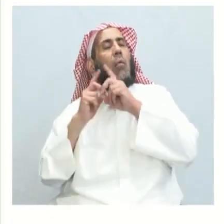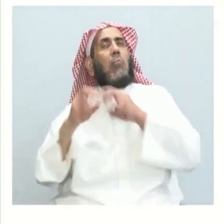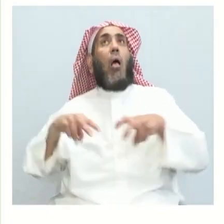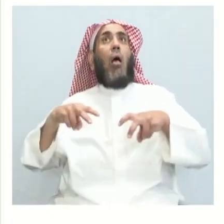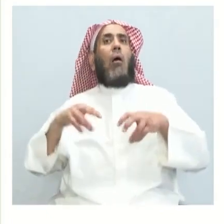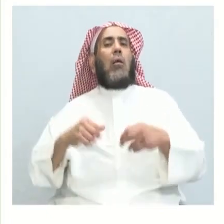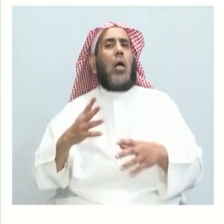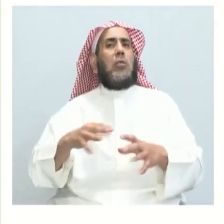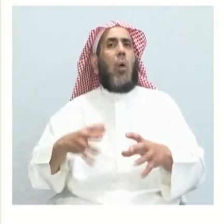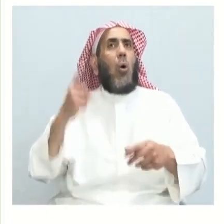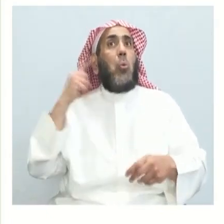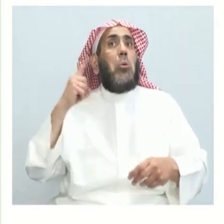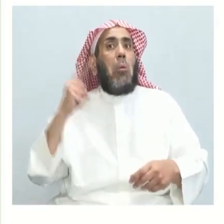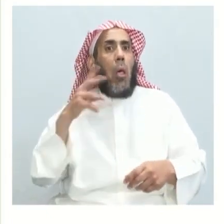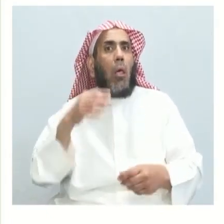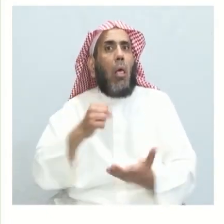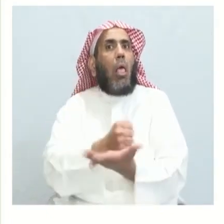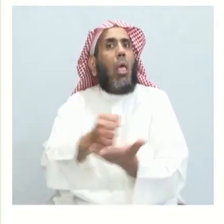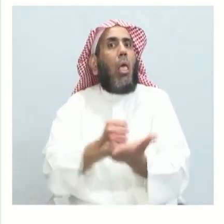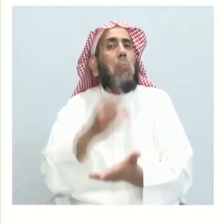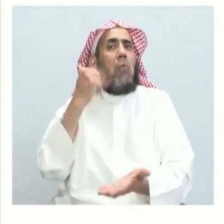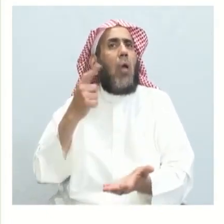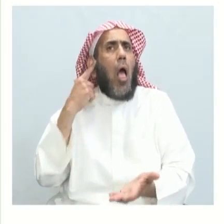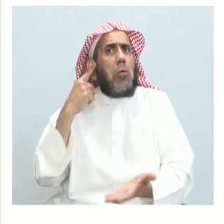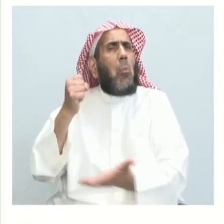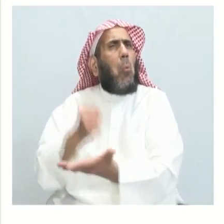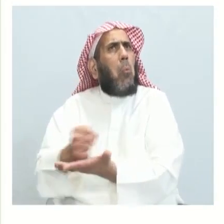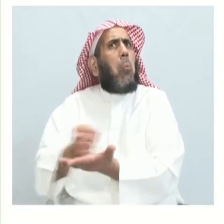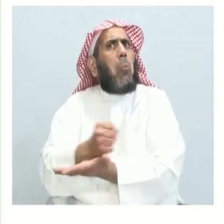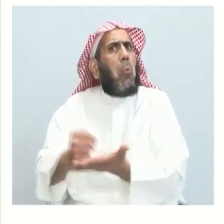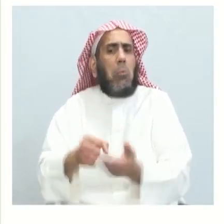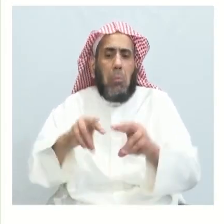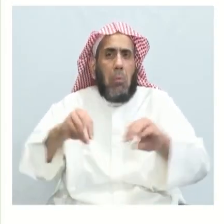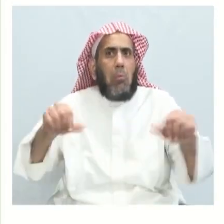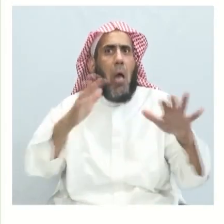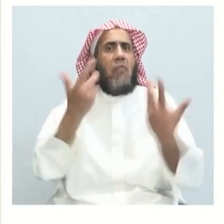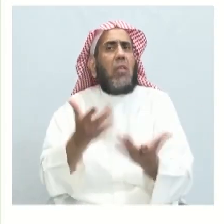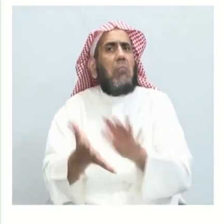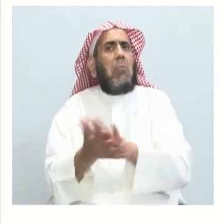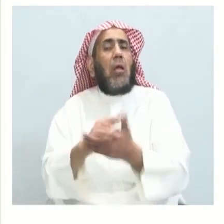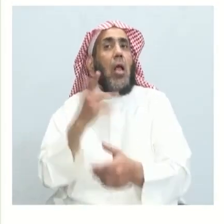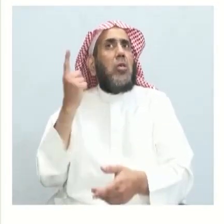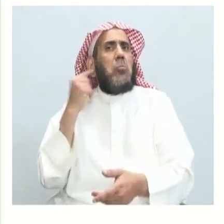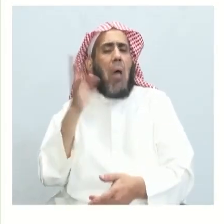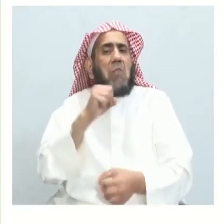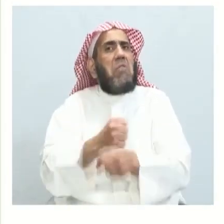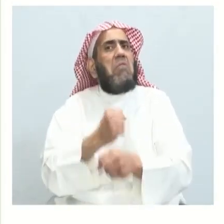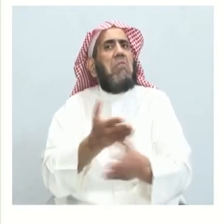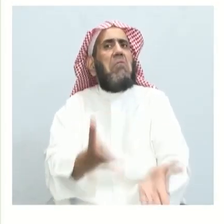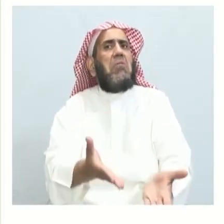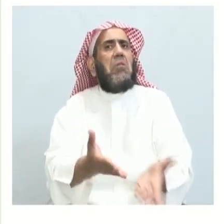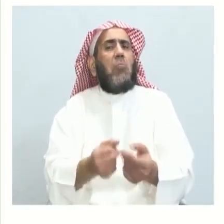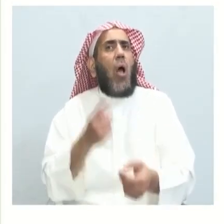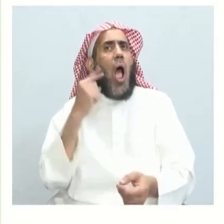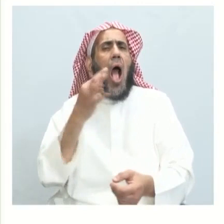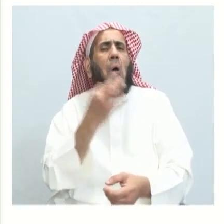اسمع جعجعه ولا ارى طحنا ايضا هذا مثل يعني الصوت فقط لكن ليس هناك فعل او لمن